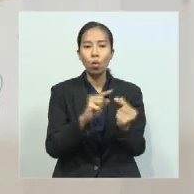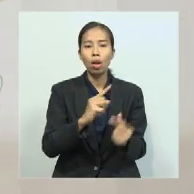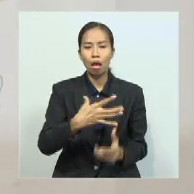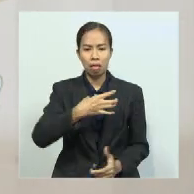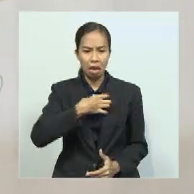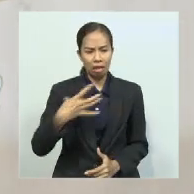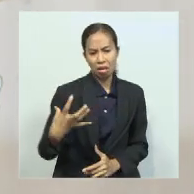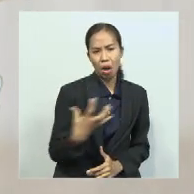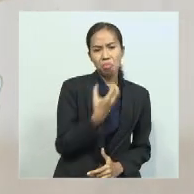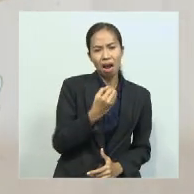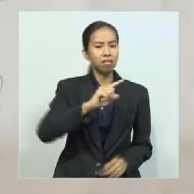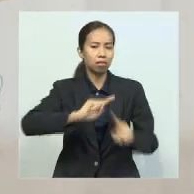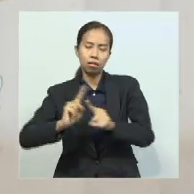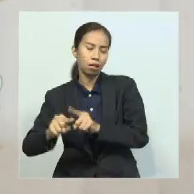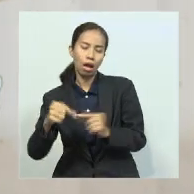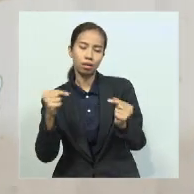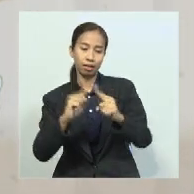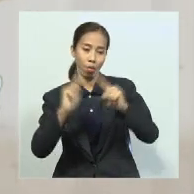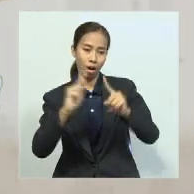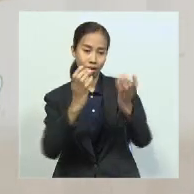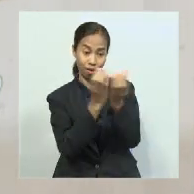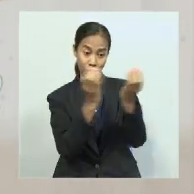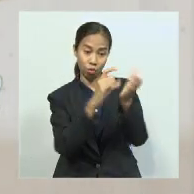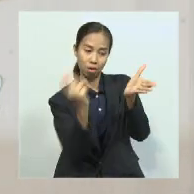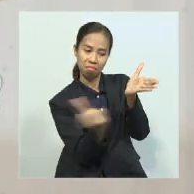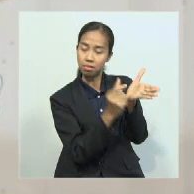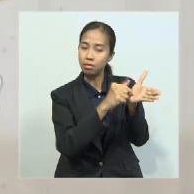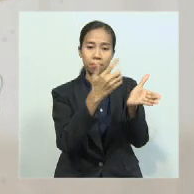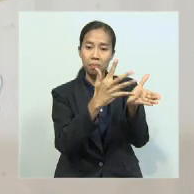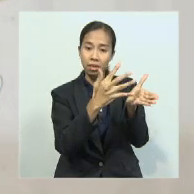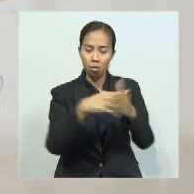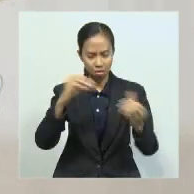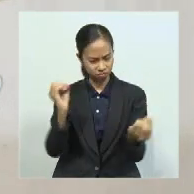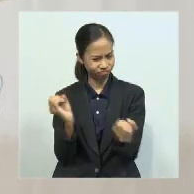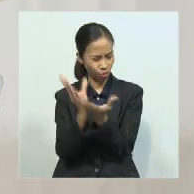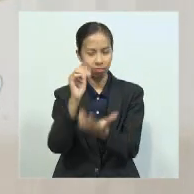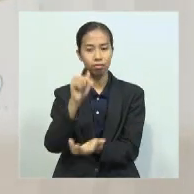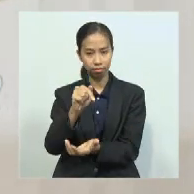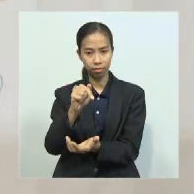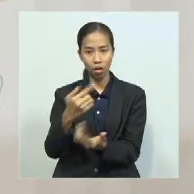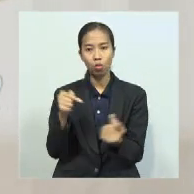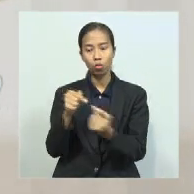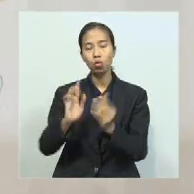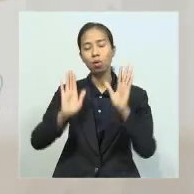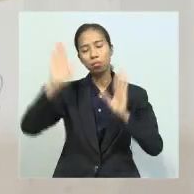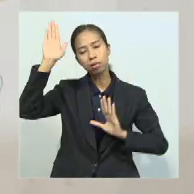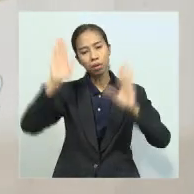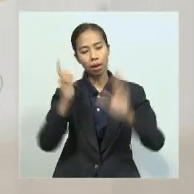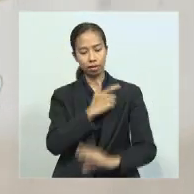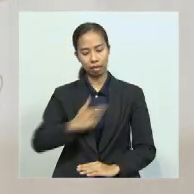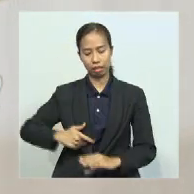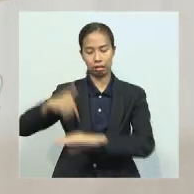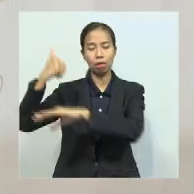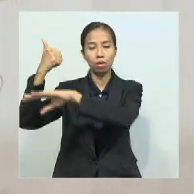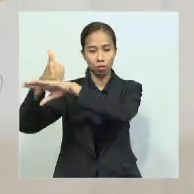าจที่ไม่ได้บัญญัติไว้ในรัฐธรรมนูญและกระทำการอันเป็นปฏิปักษ์ต่อการปกครองระบอบประชาธิปไตยอันมีพระมหากษัตริย์ท